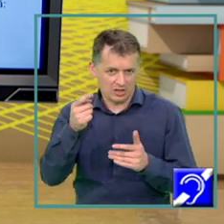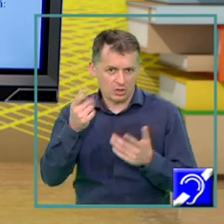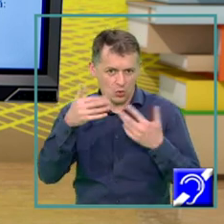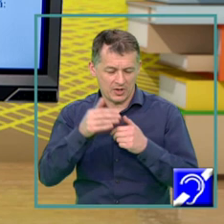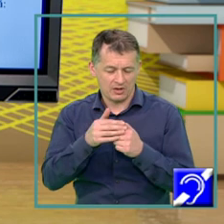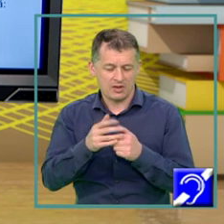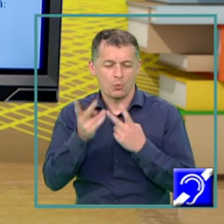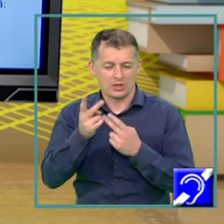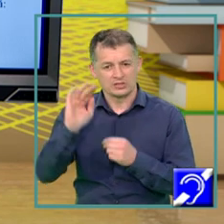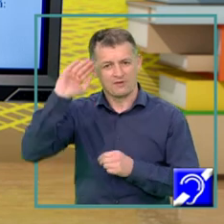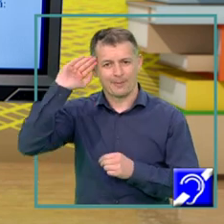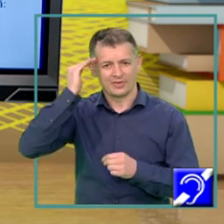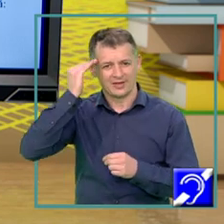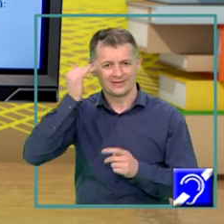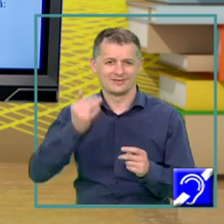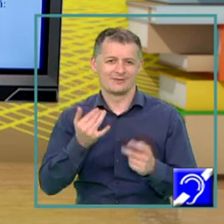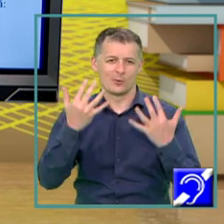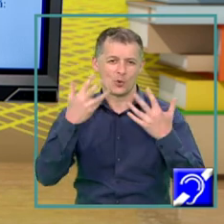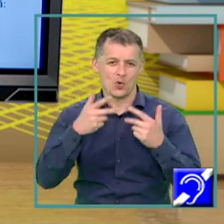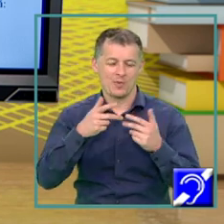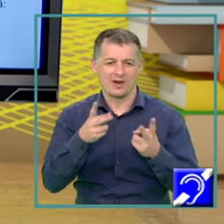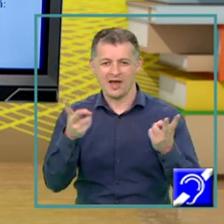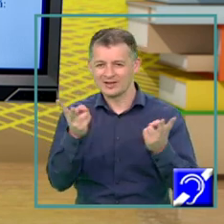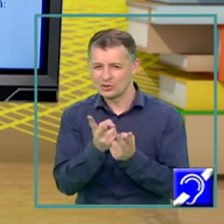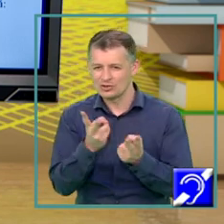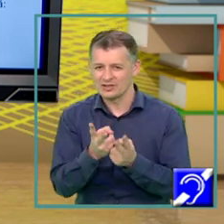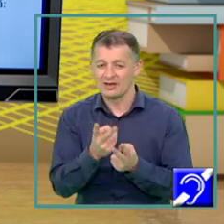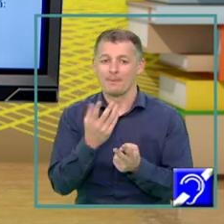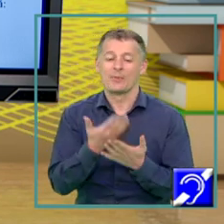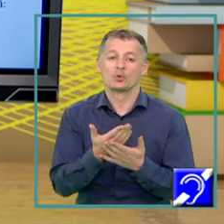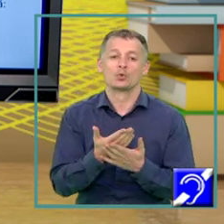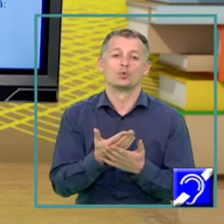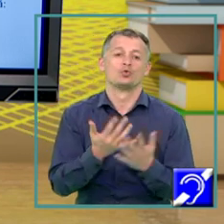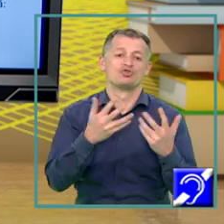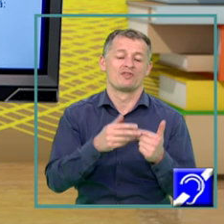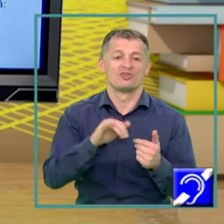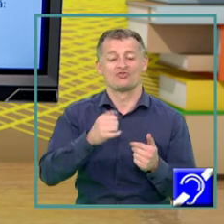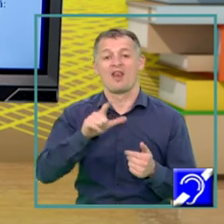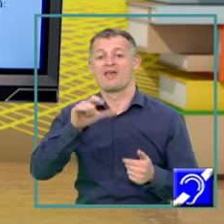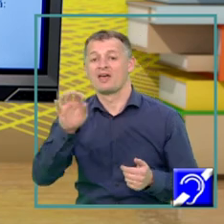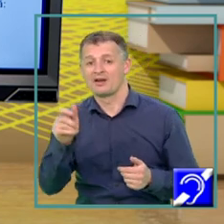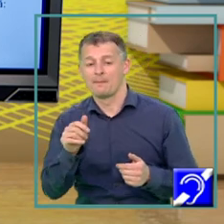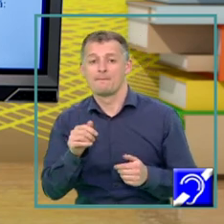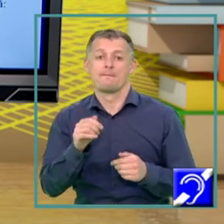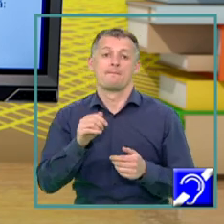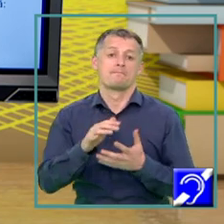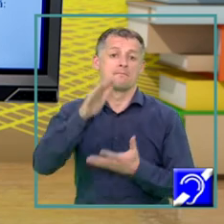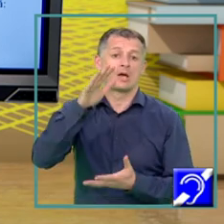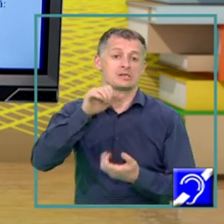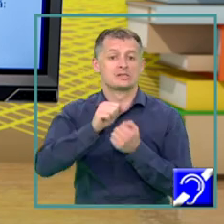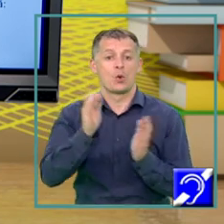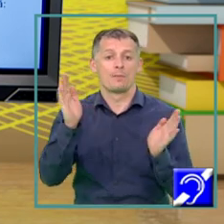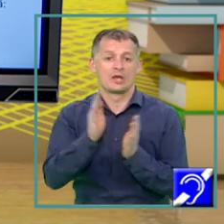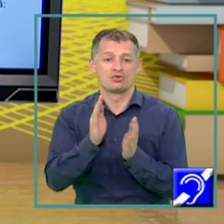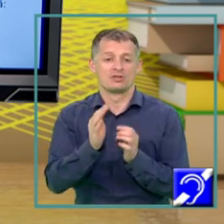amintiți faptul că valorile asociate atât cifrelor cât și literelor mari și respectiv nici sunt